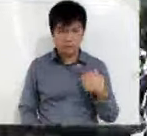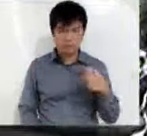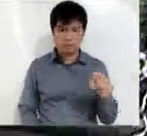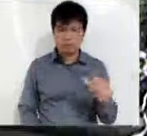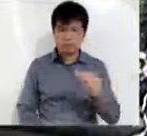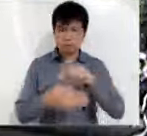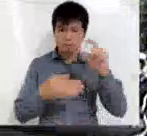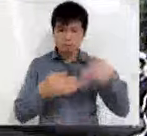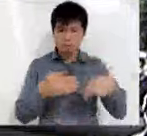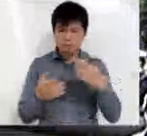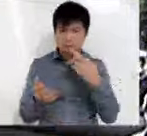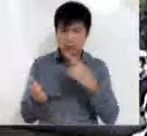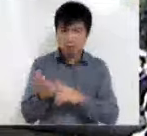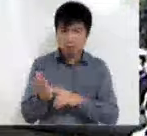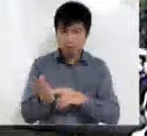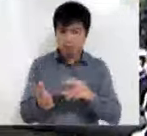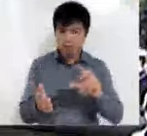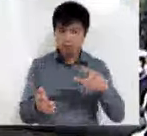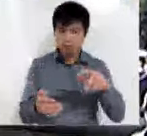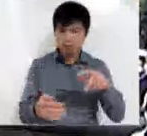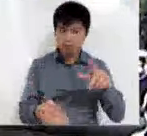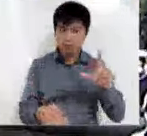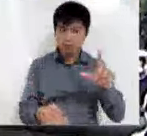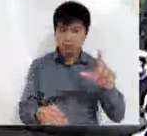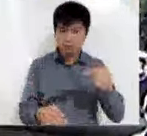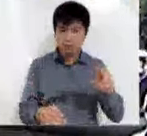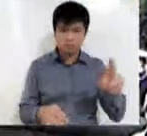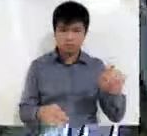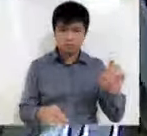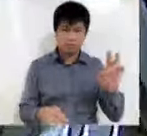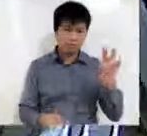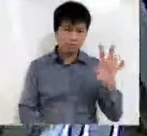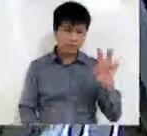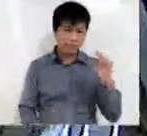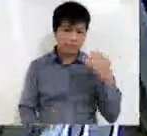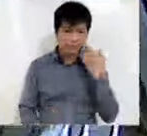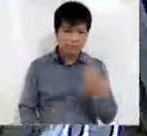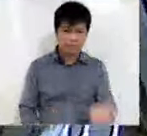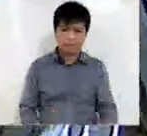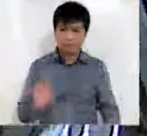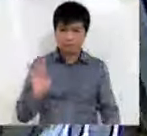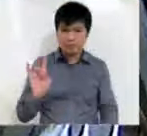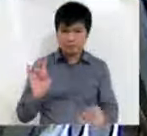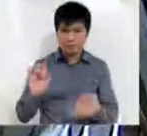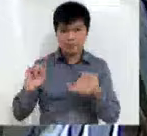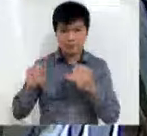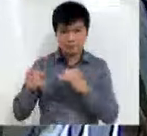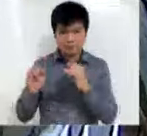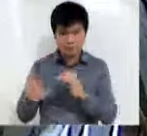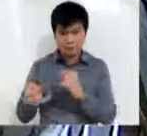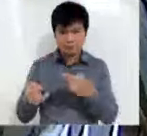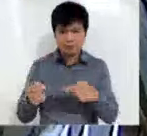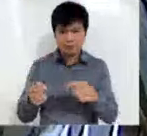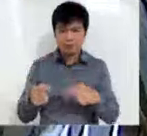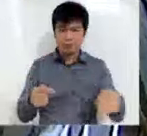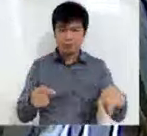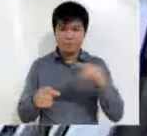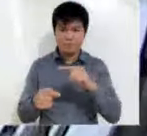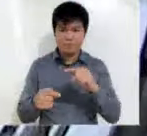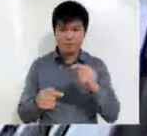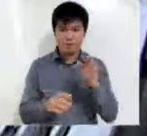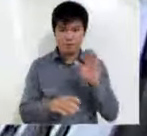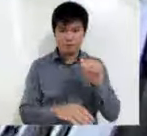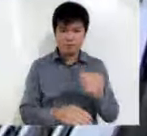Government, 17 na ang nasawi habang 7 pa ang kritikal ang kondisyon. Nagpaabot na ng tulong pinansyal ang Ceres Bus liners sa mga